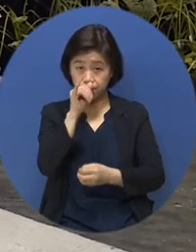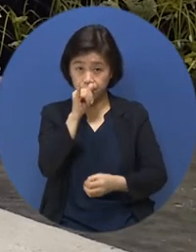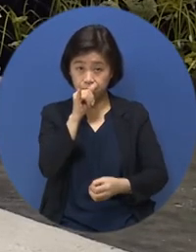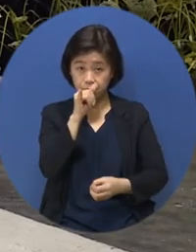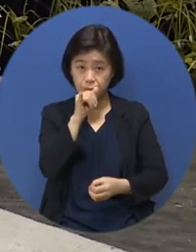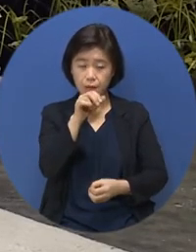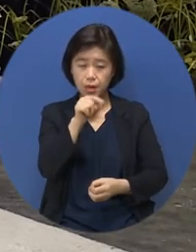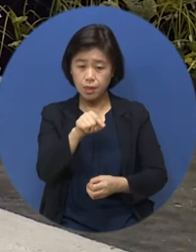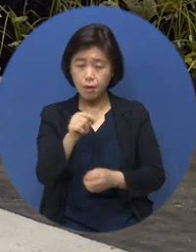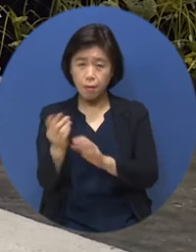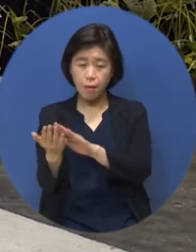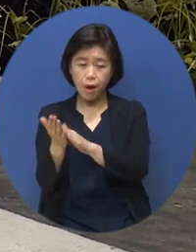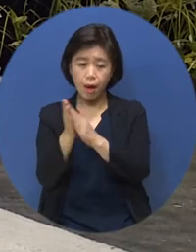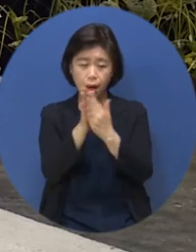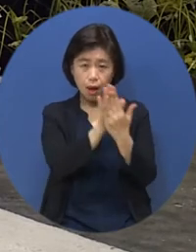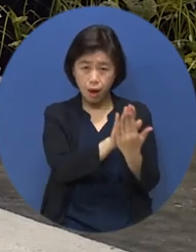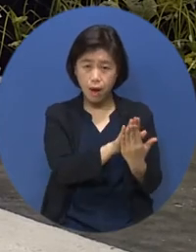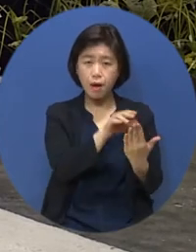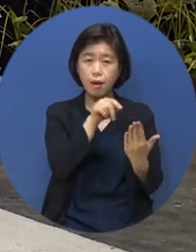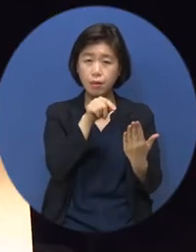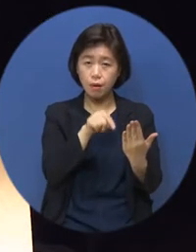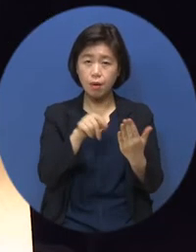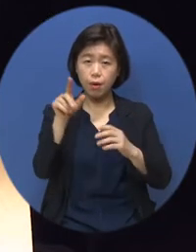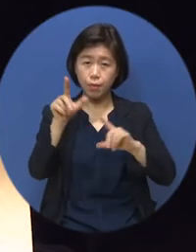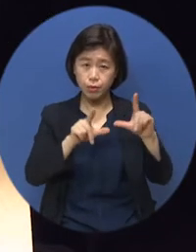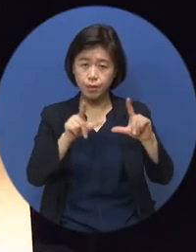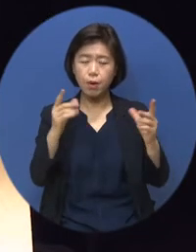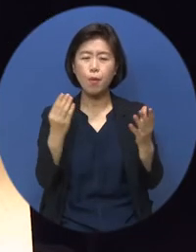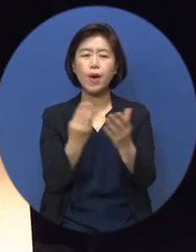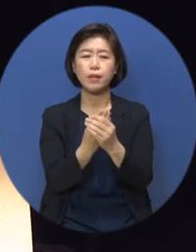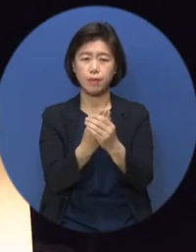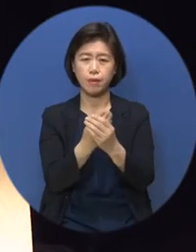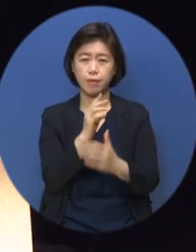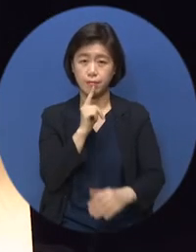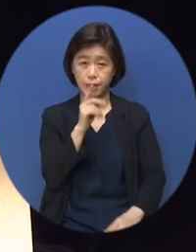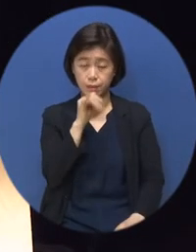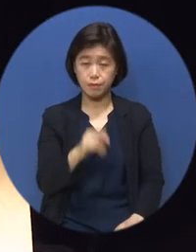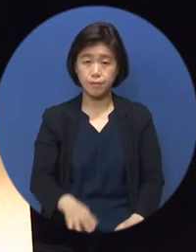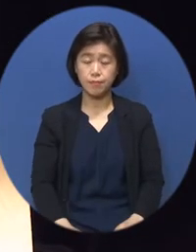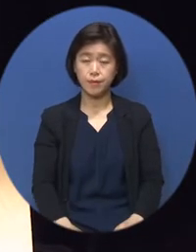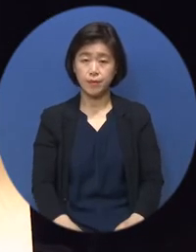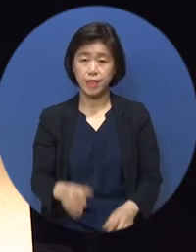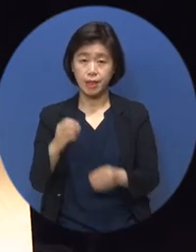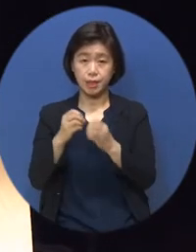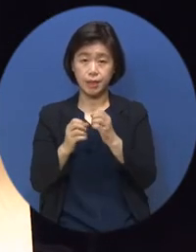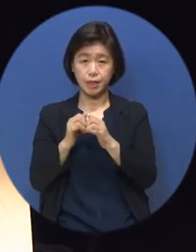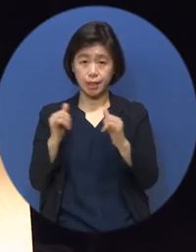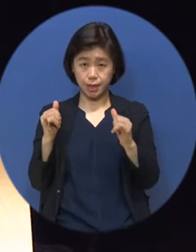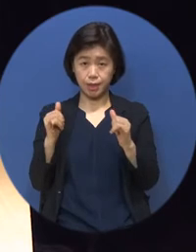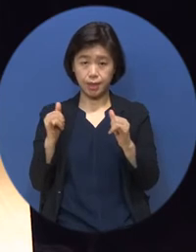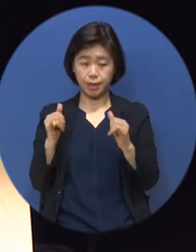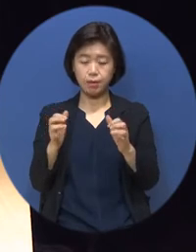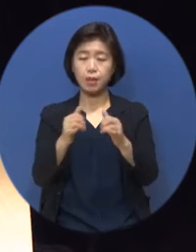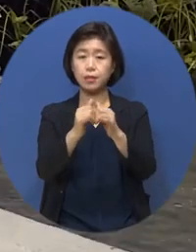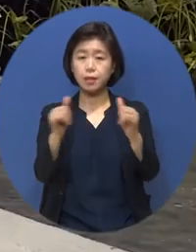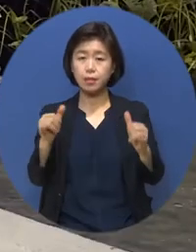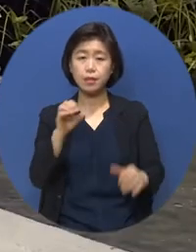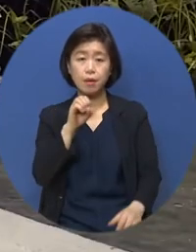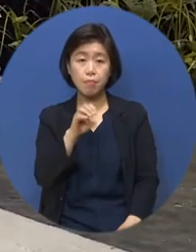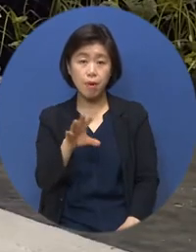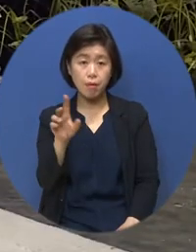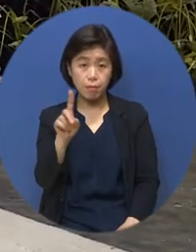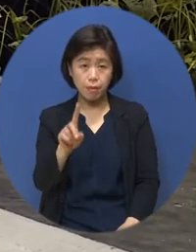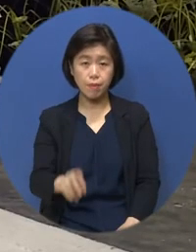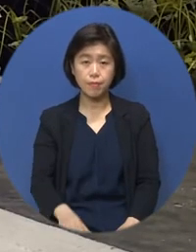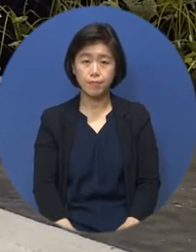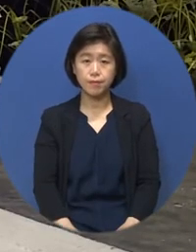완성이라고 명명하고 있습니다. 그러면서 시인은 사람들에게 명령합니다. 그 앞에